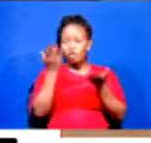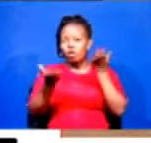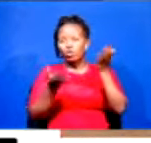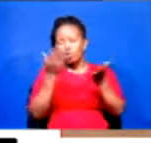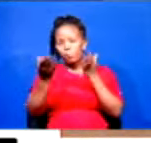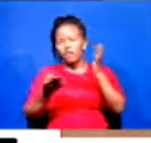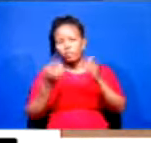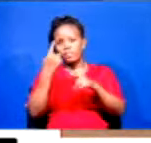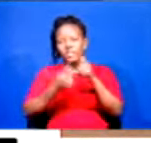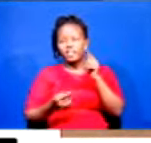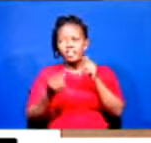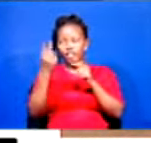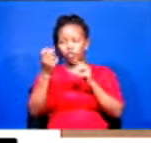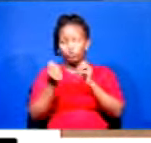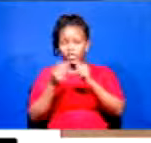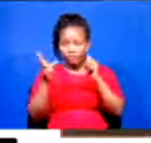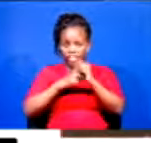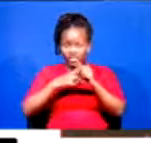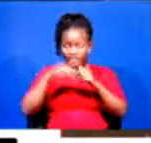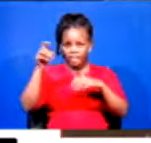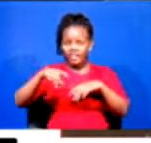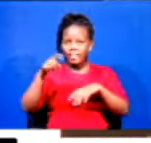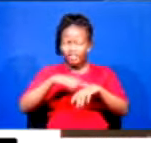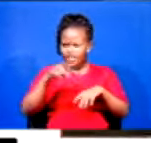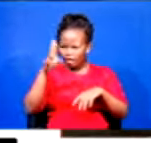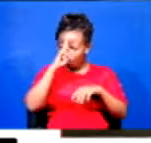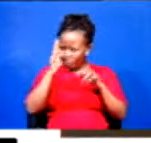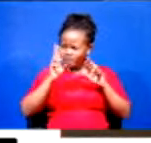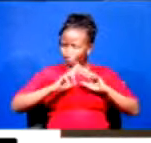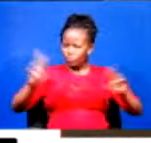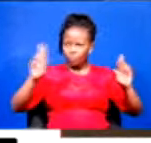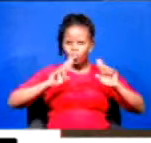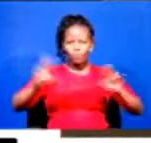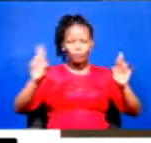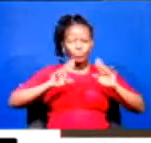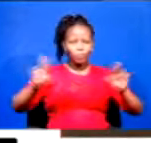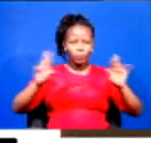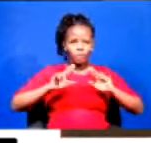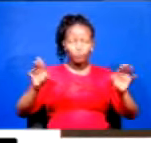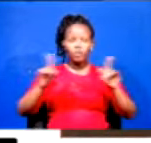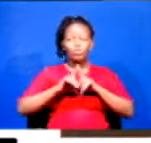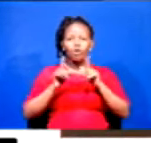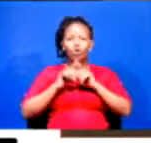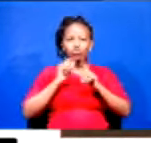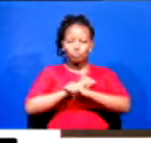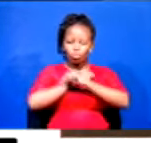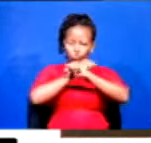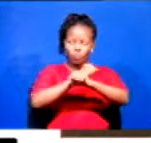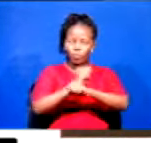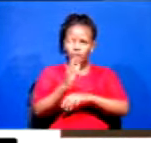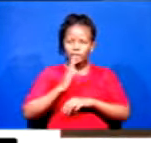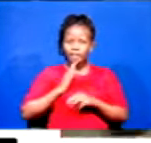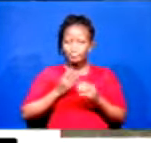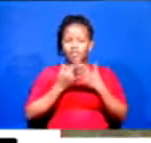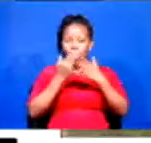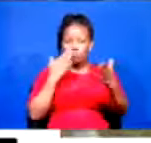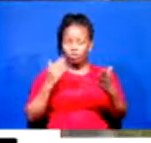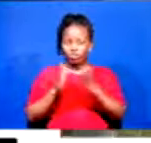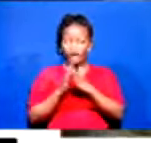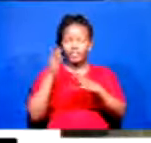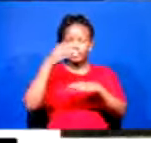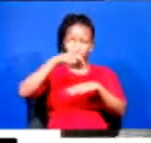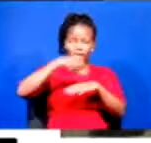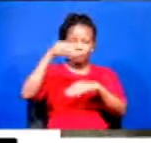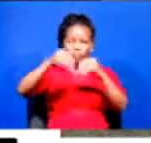2017, polisi mara hii walijiandaa ipasavyo na kulinda usalama kabla na wakati hata baada ya uchaguzi, na